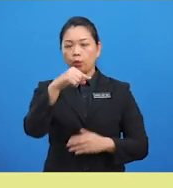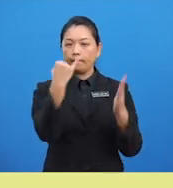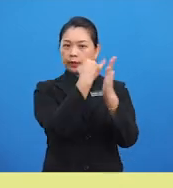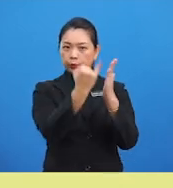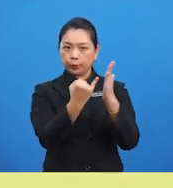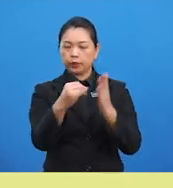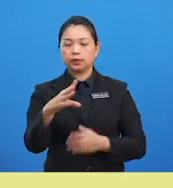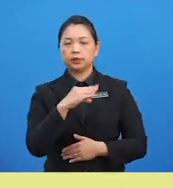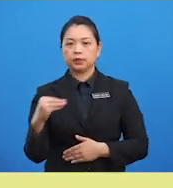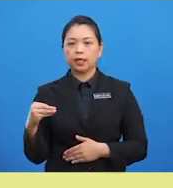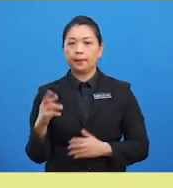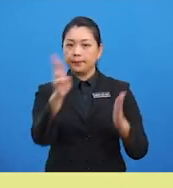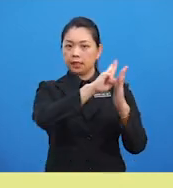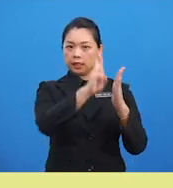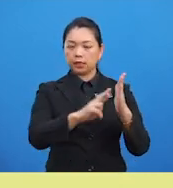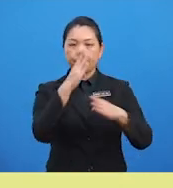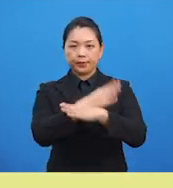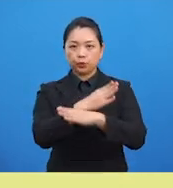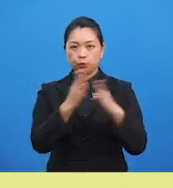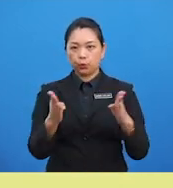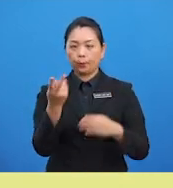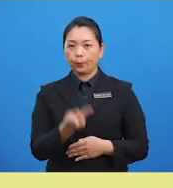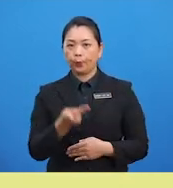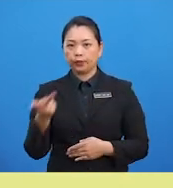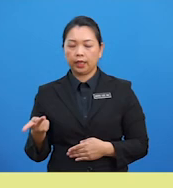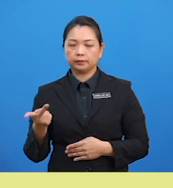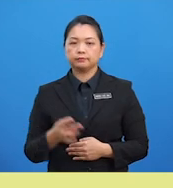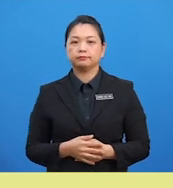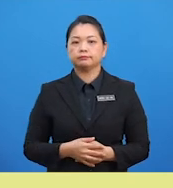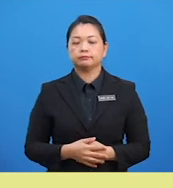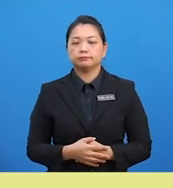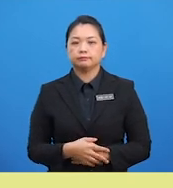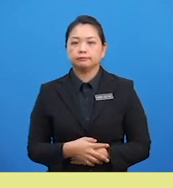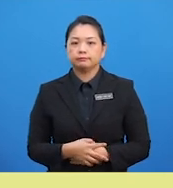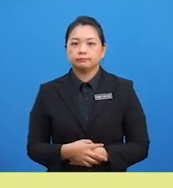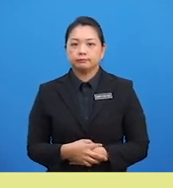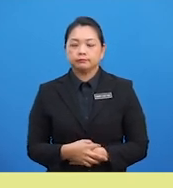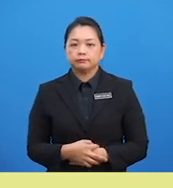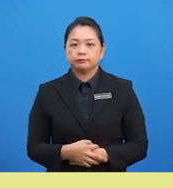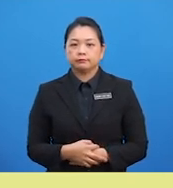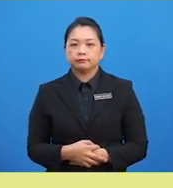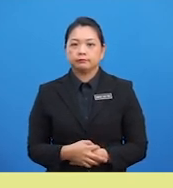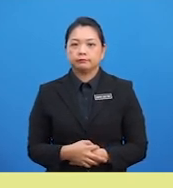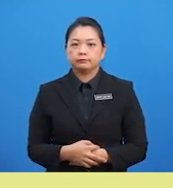untuk melukis dan mereka bentuk produk.